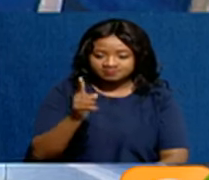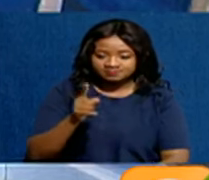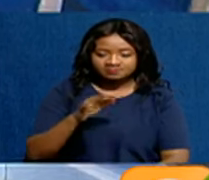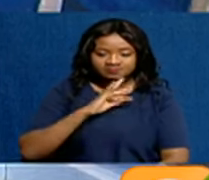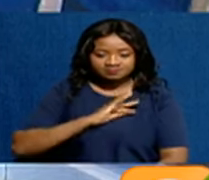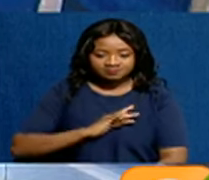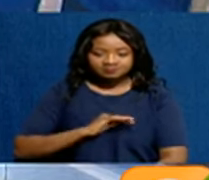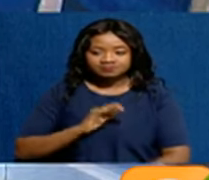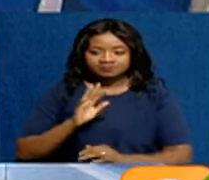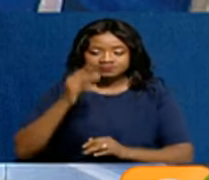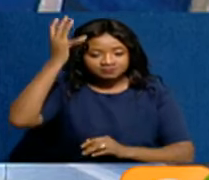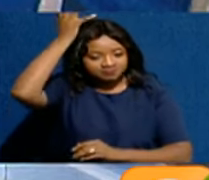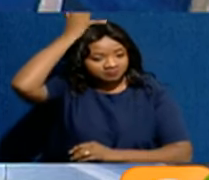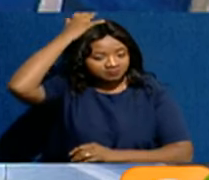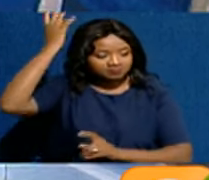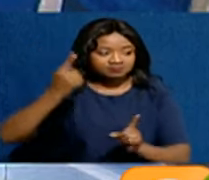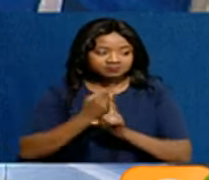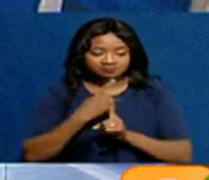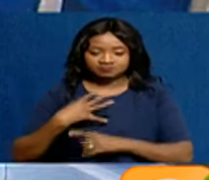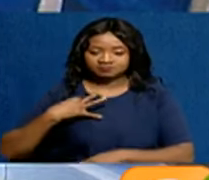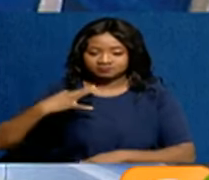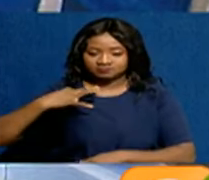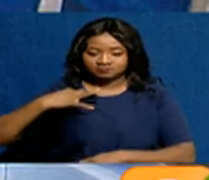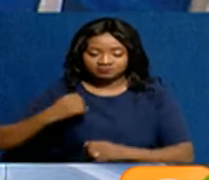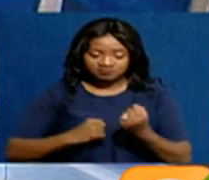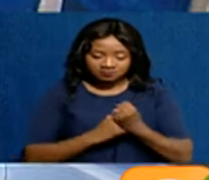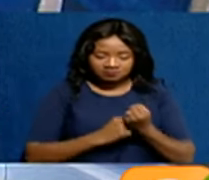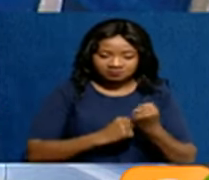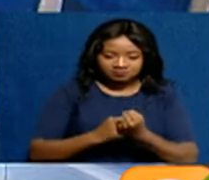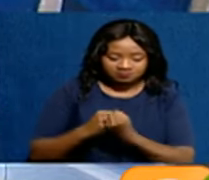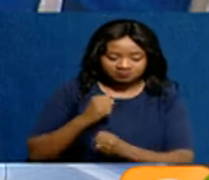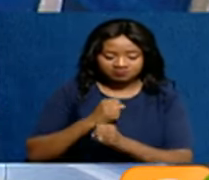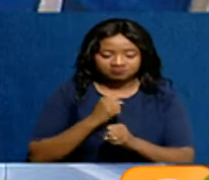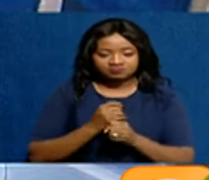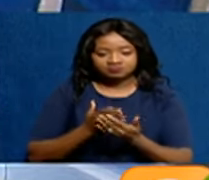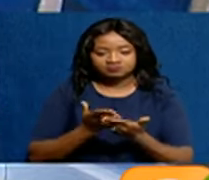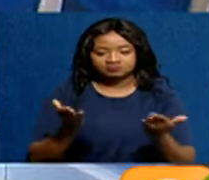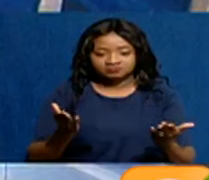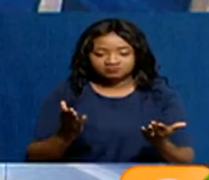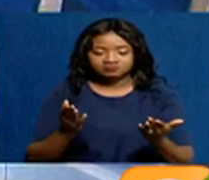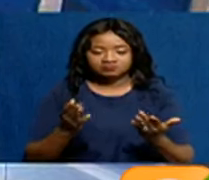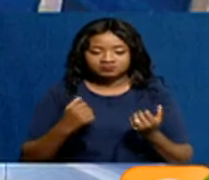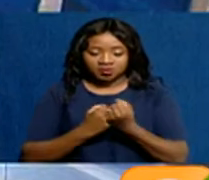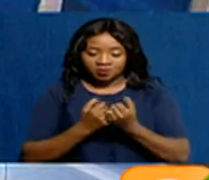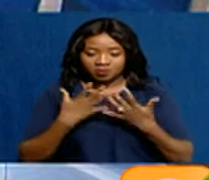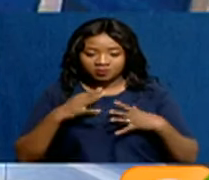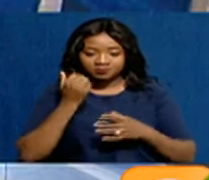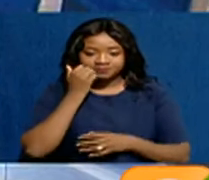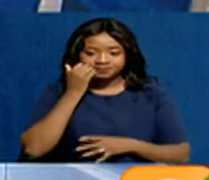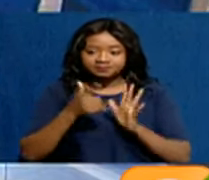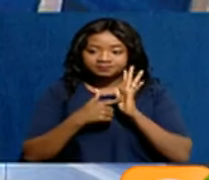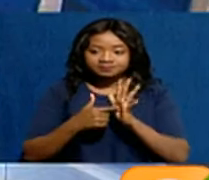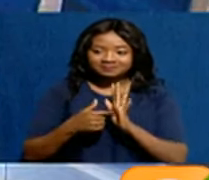inatokana na wauguzi ambao wamejitolea kuhakikisha kwamba wagonjwa wanapata huduma za msingi. Miongoni mwa wauguzi hao ni Velma